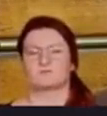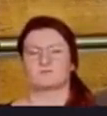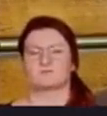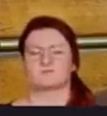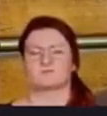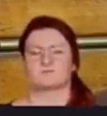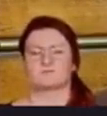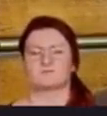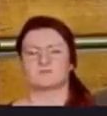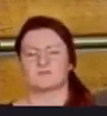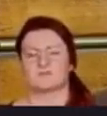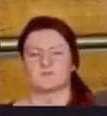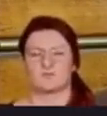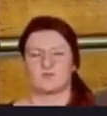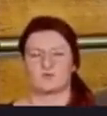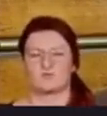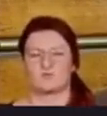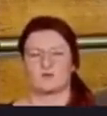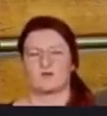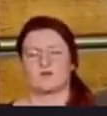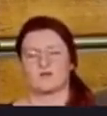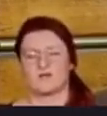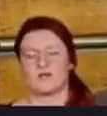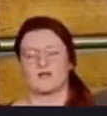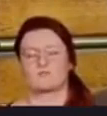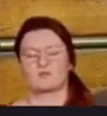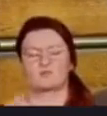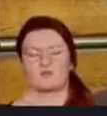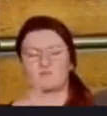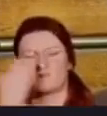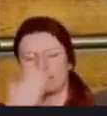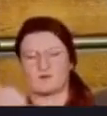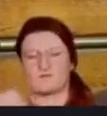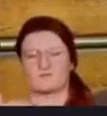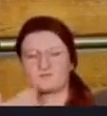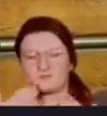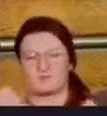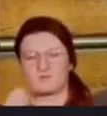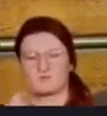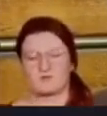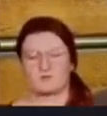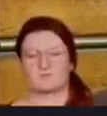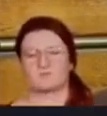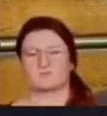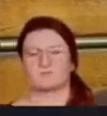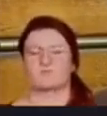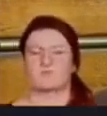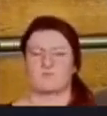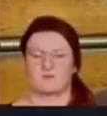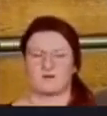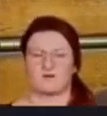serdeczna prośba od byłego działacza opozycji antykomunistycznej. Dziękuję bardzo panu, dziękuję. Uchwalajcie